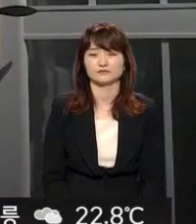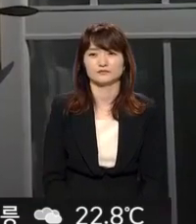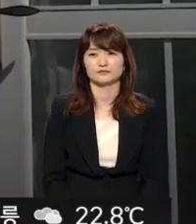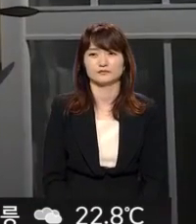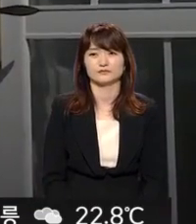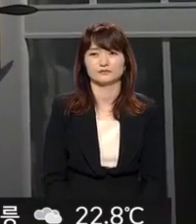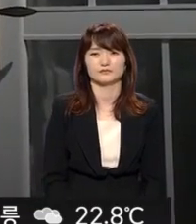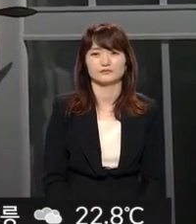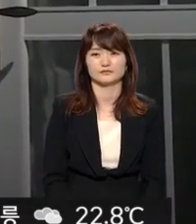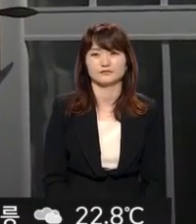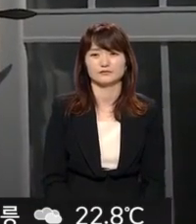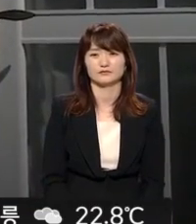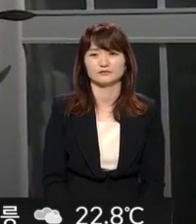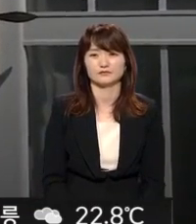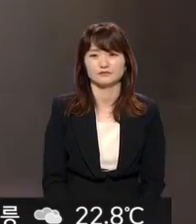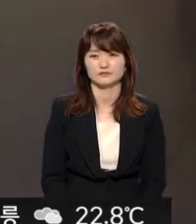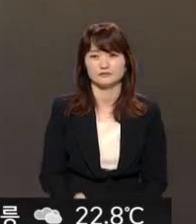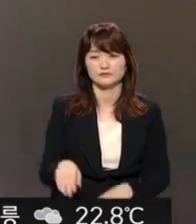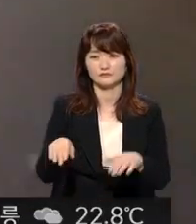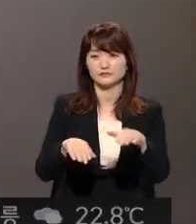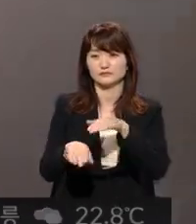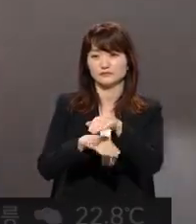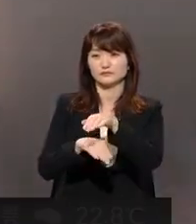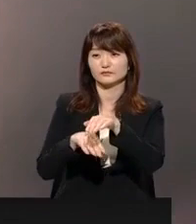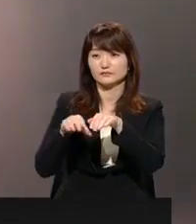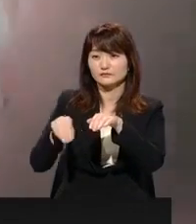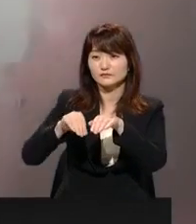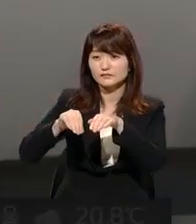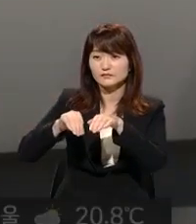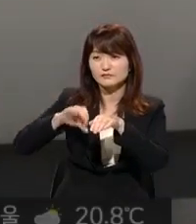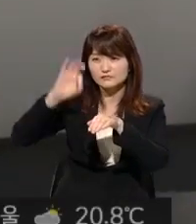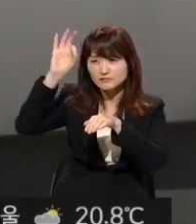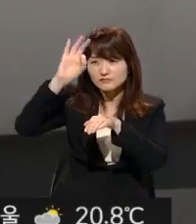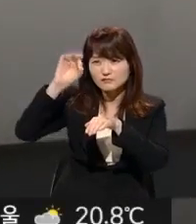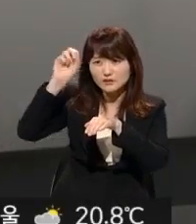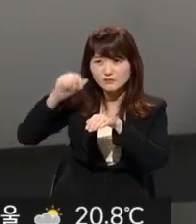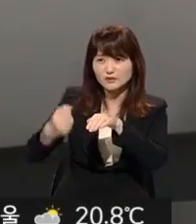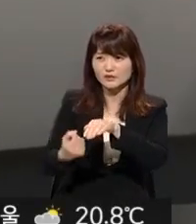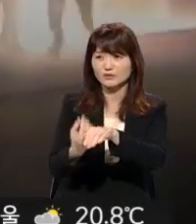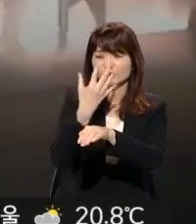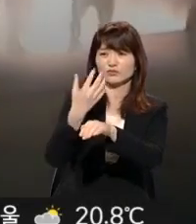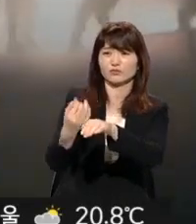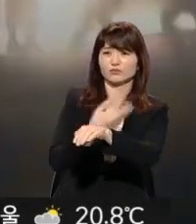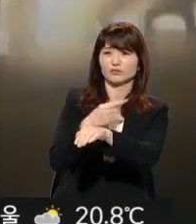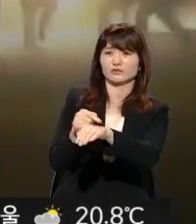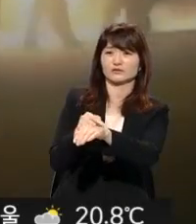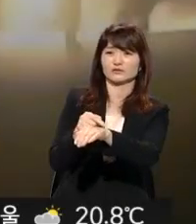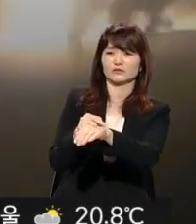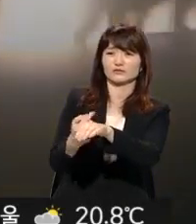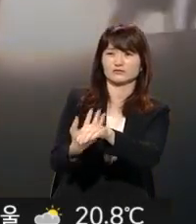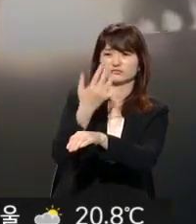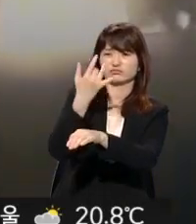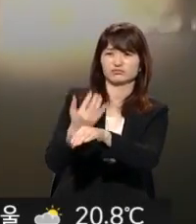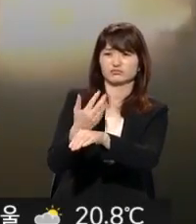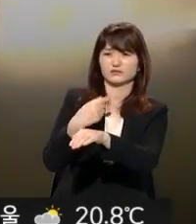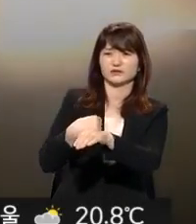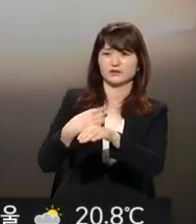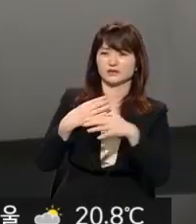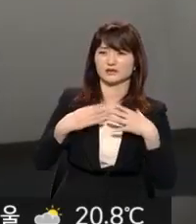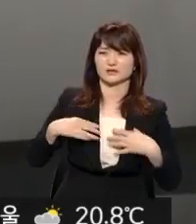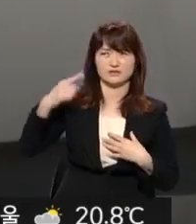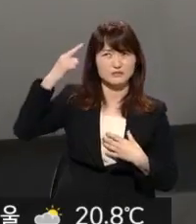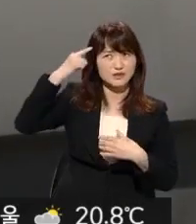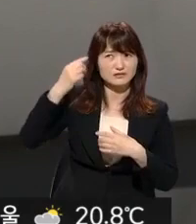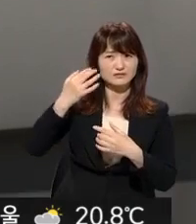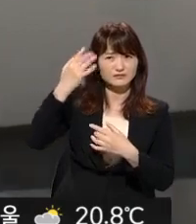I was looking for a place to stop, and all of a sudden the sparks came. After I got out, and it was burning. My jacket